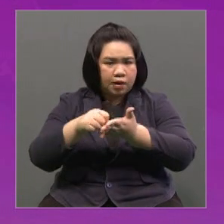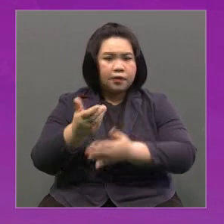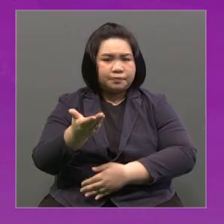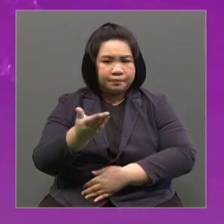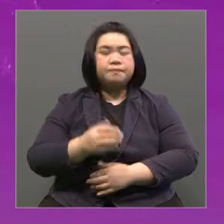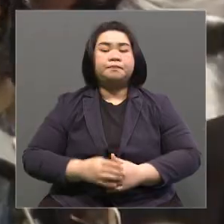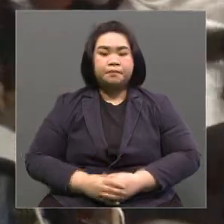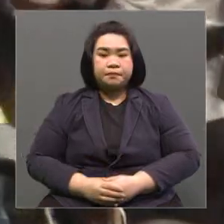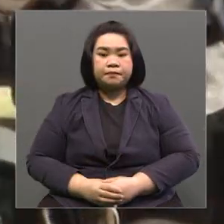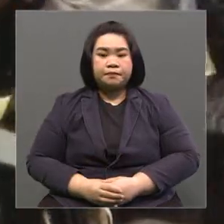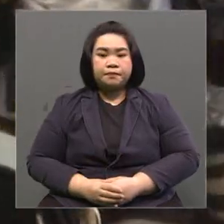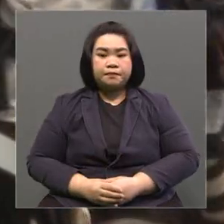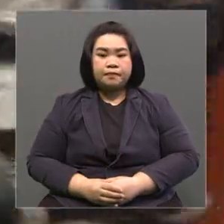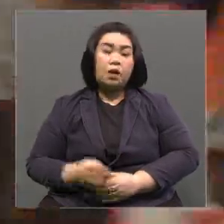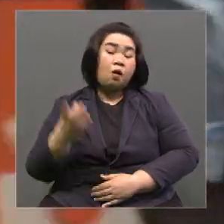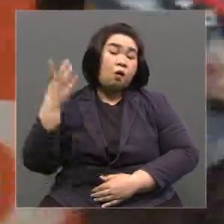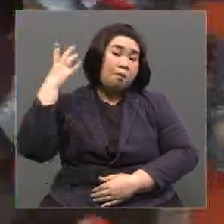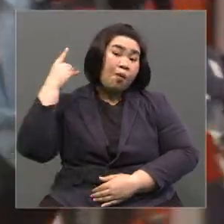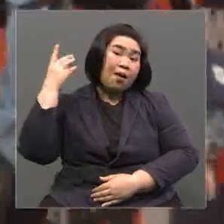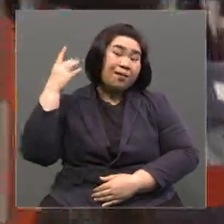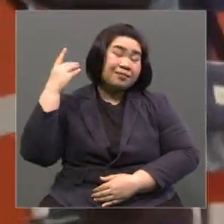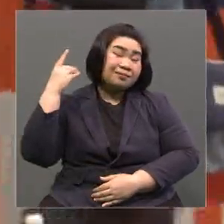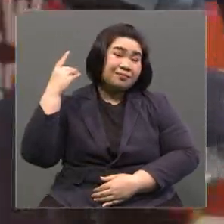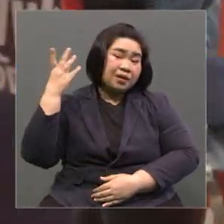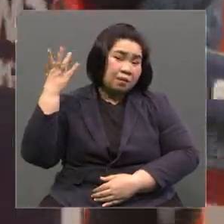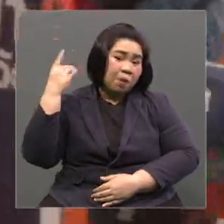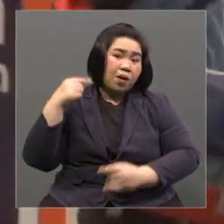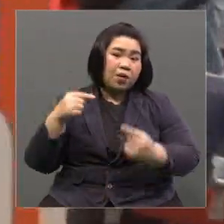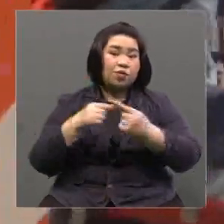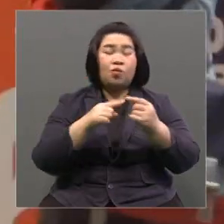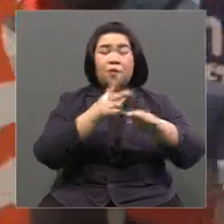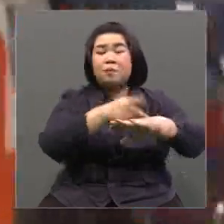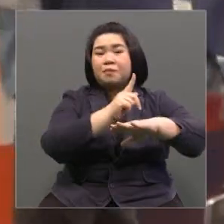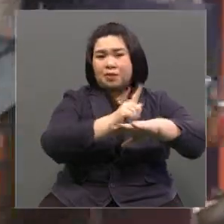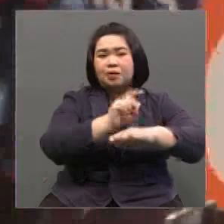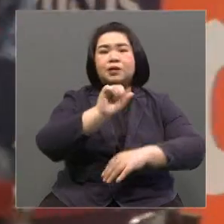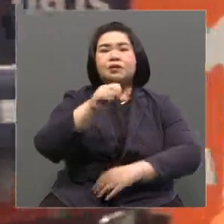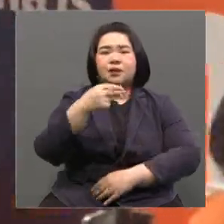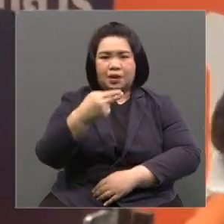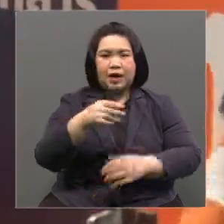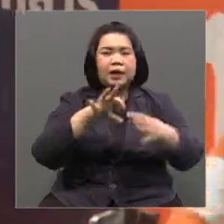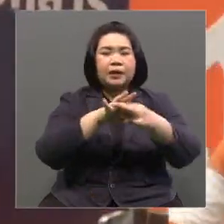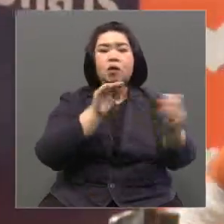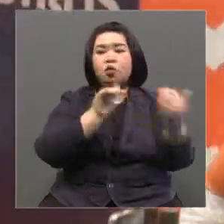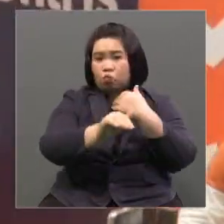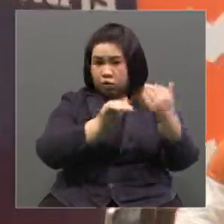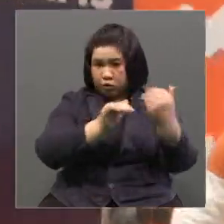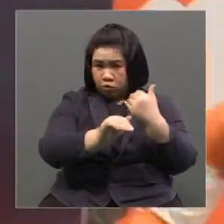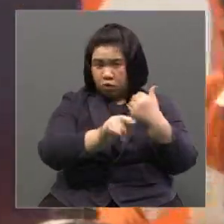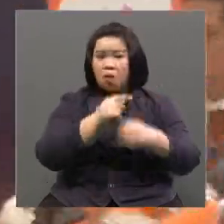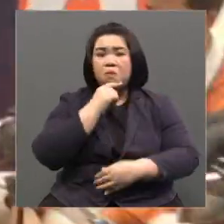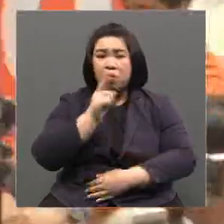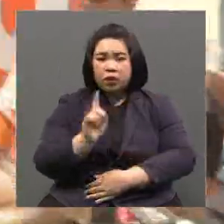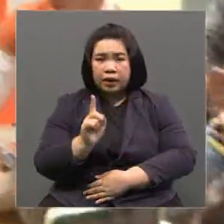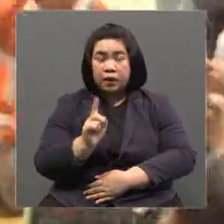ากเมื่อวานนี้นะครับที่นายอภิชาติไพรรุ่งเรืองประธานสหพันธ์การขนส่งทางบกแห่งประเทศไทยที่บ